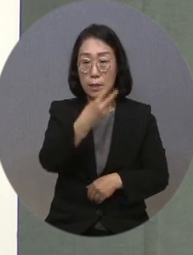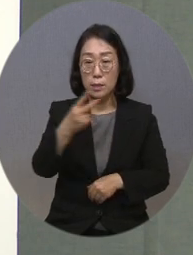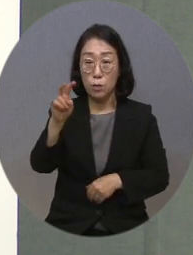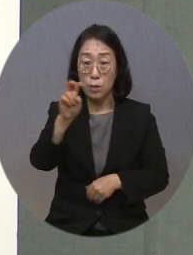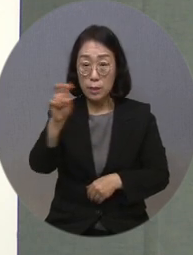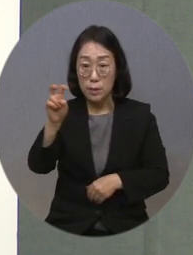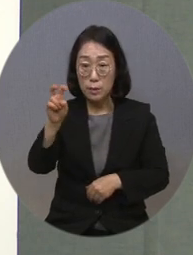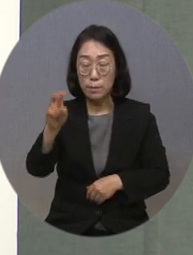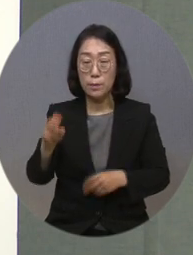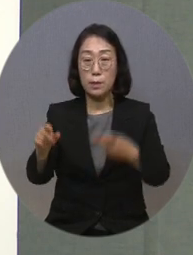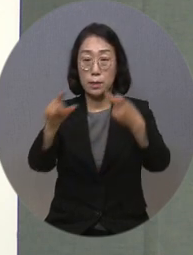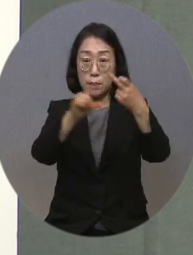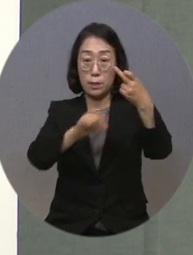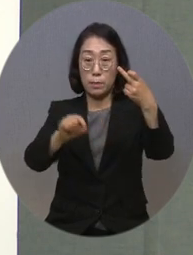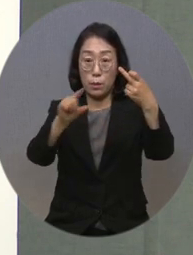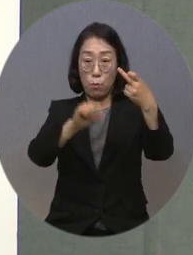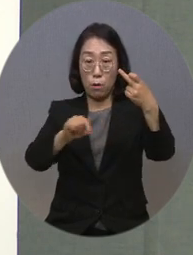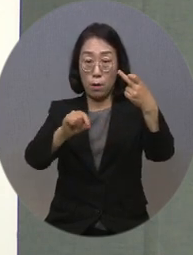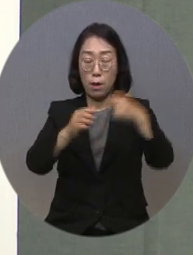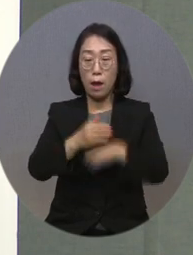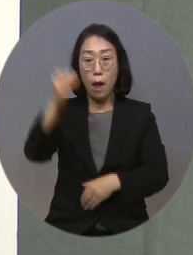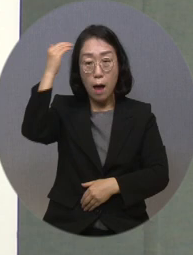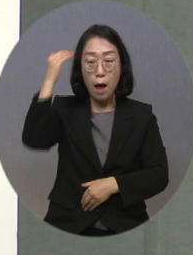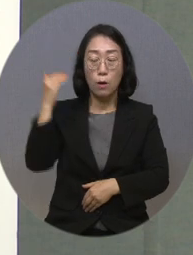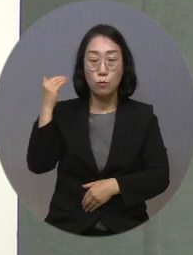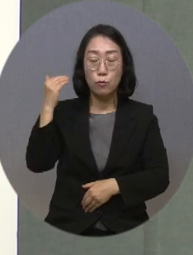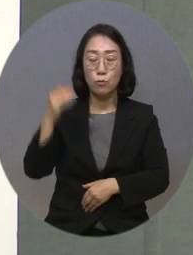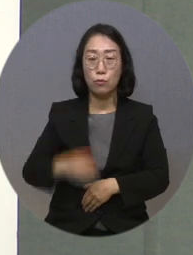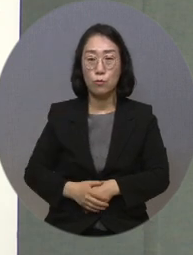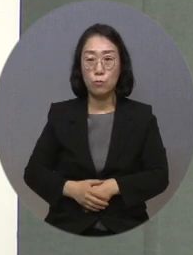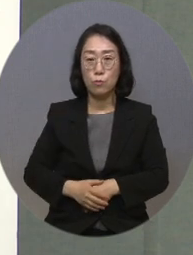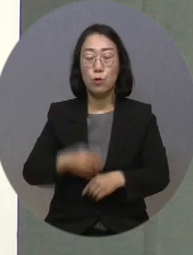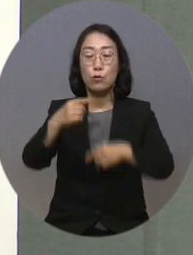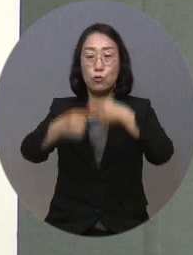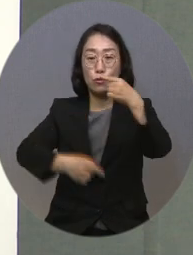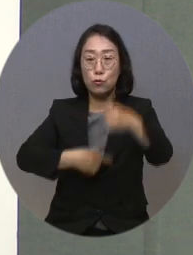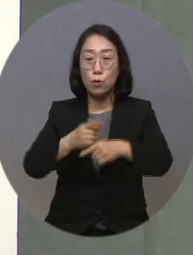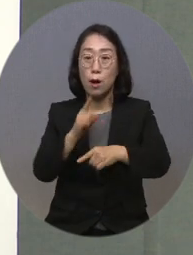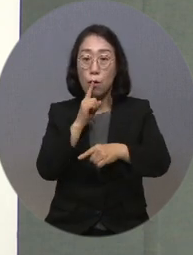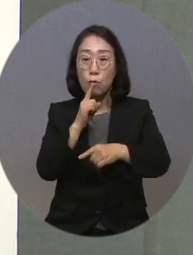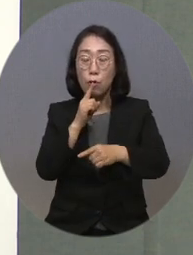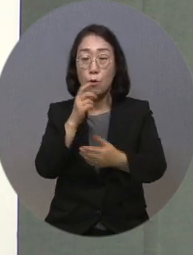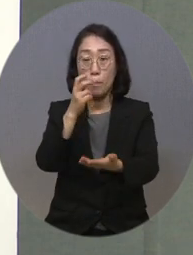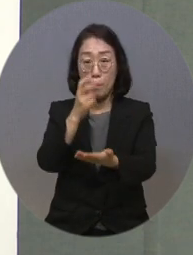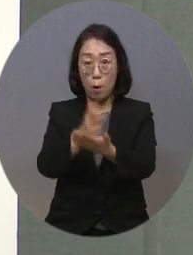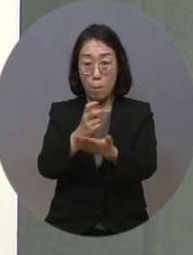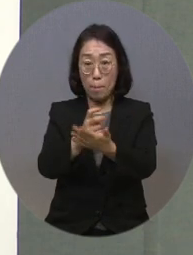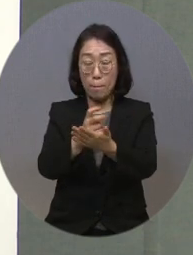2020년 12월에 한국 수화 언어법이라는 것을